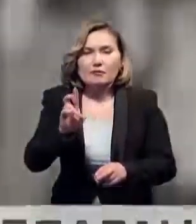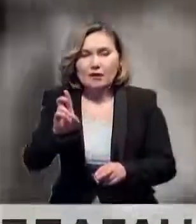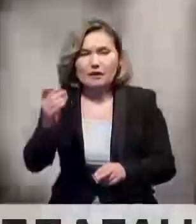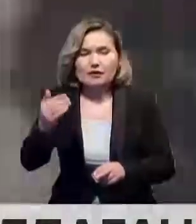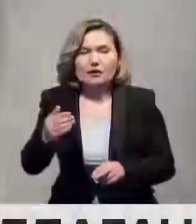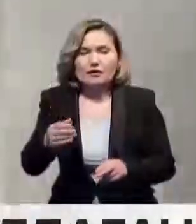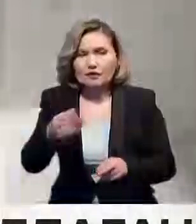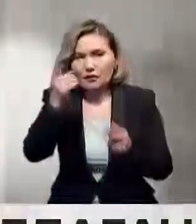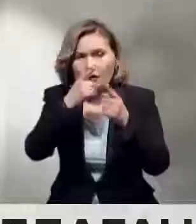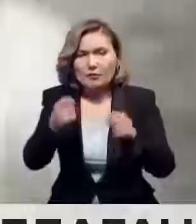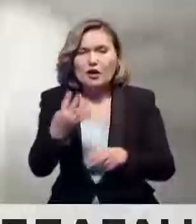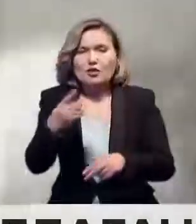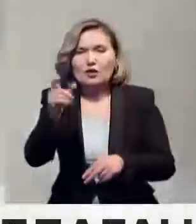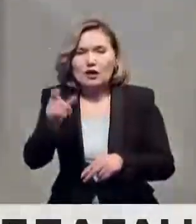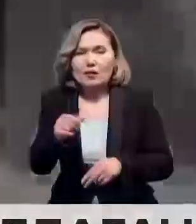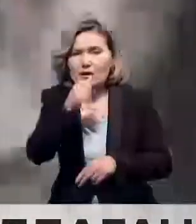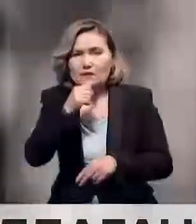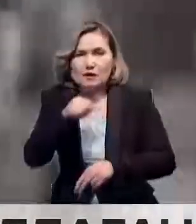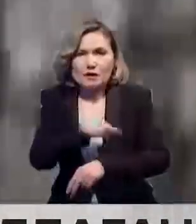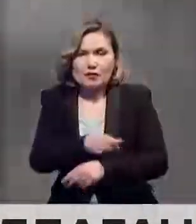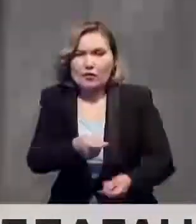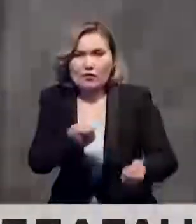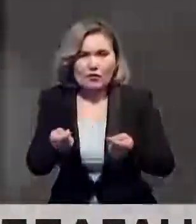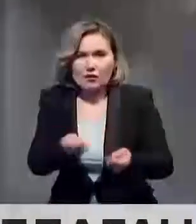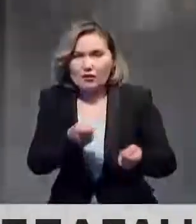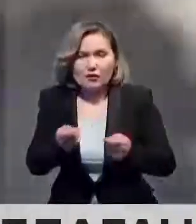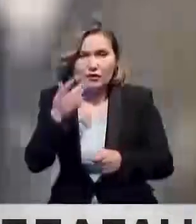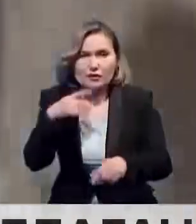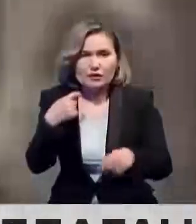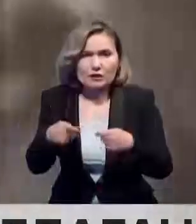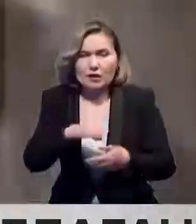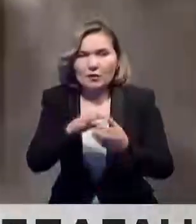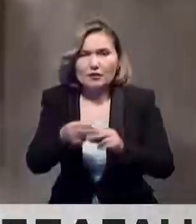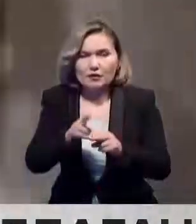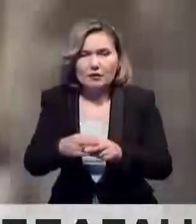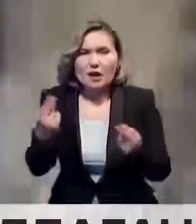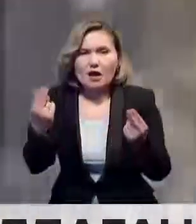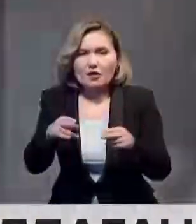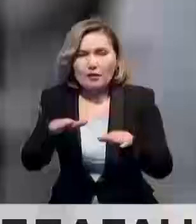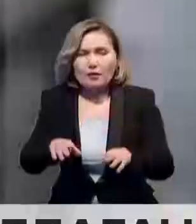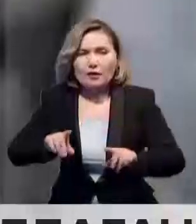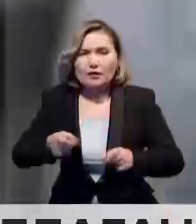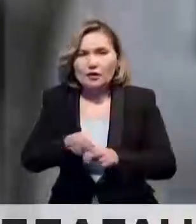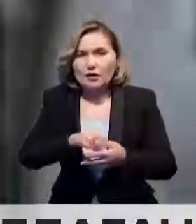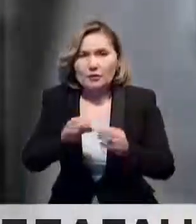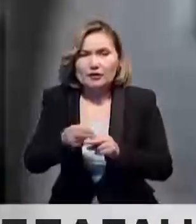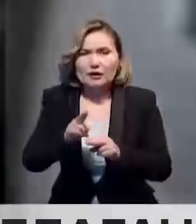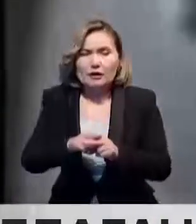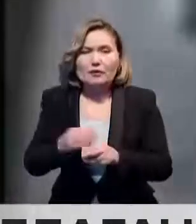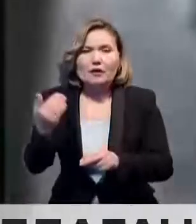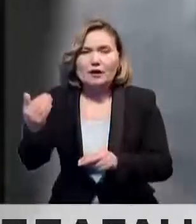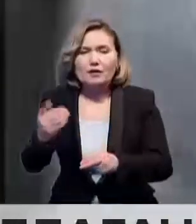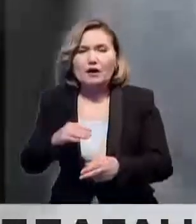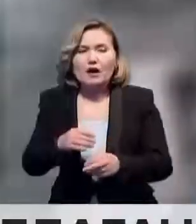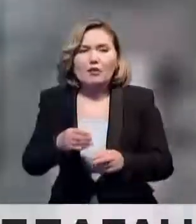көлемдегі есірткі заттарды біздің елге тасумен айналысқан. Күдіктілер Кендірлі маңында қолға түсті. Олар мінген спутник навигация